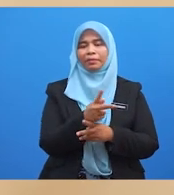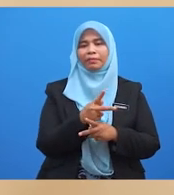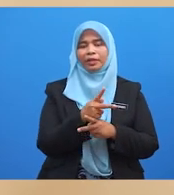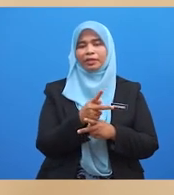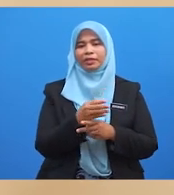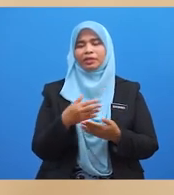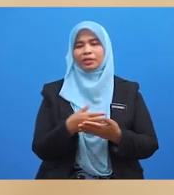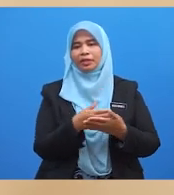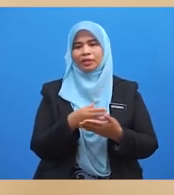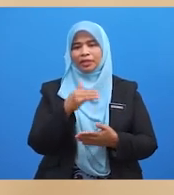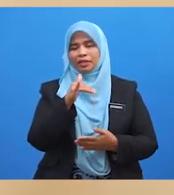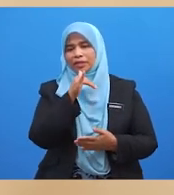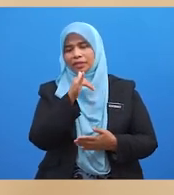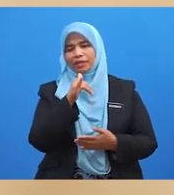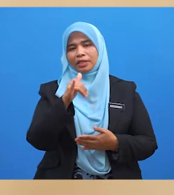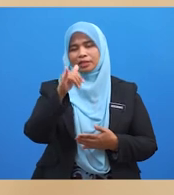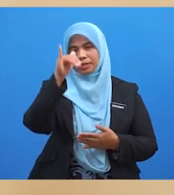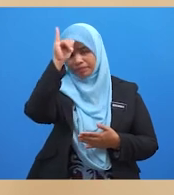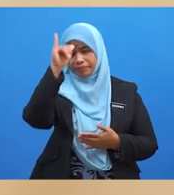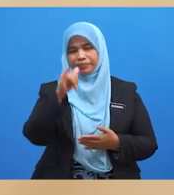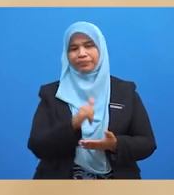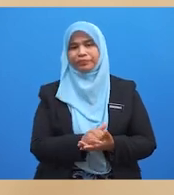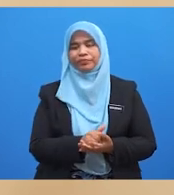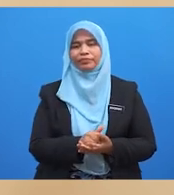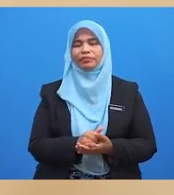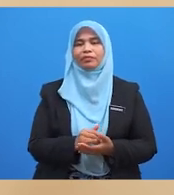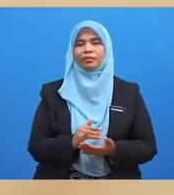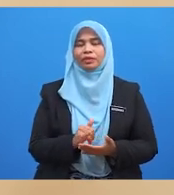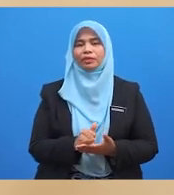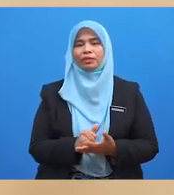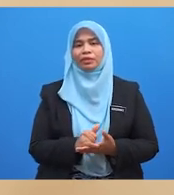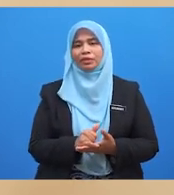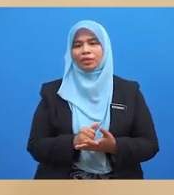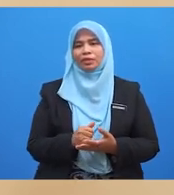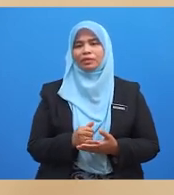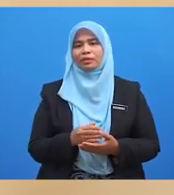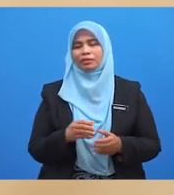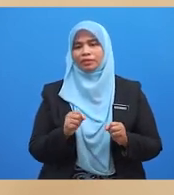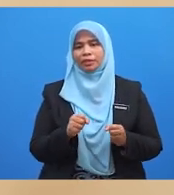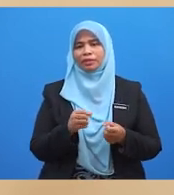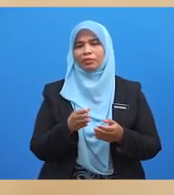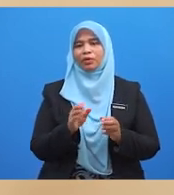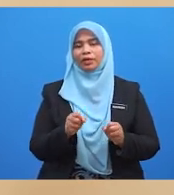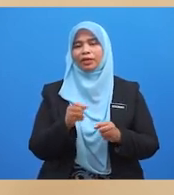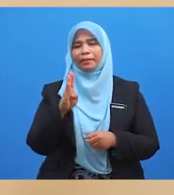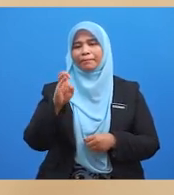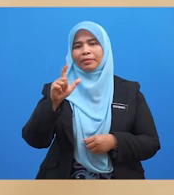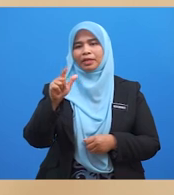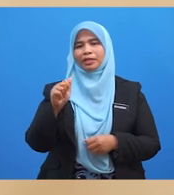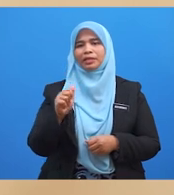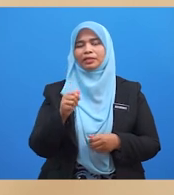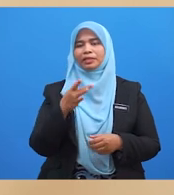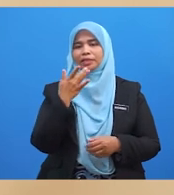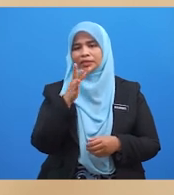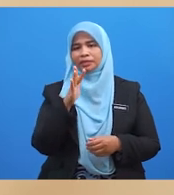Melalui poligami, seseorang itu dapat membela nasib anak yatim dan wanita yang hilang